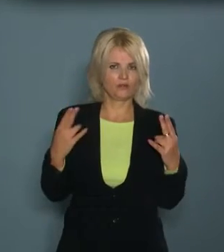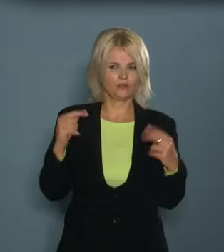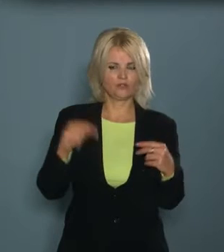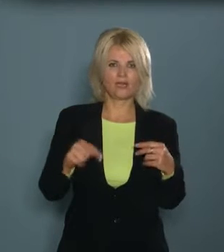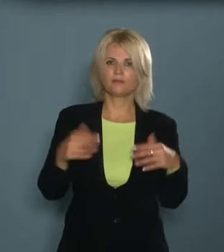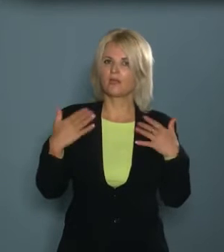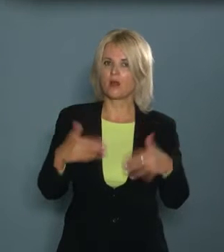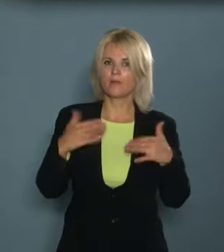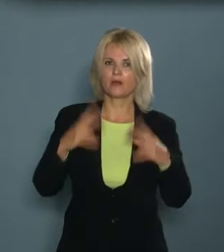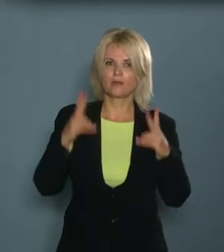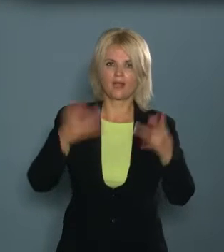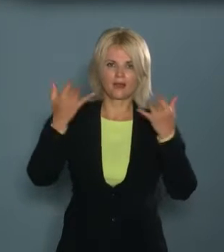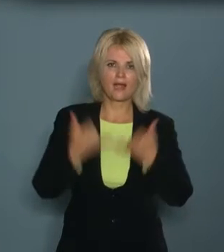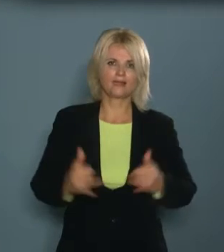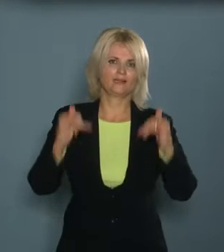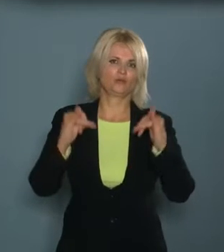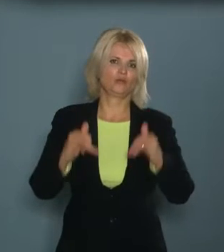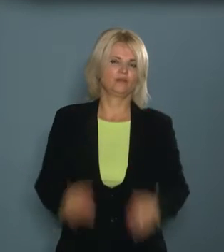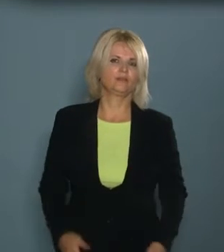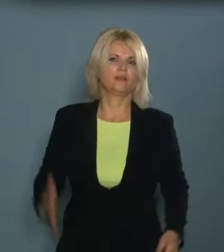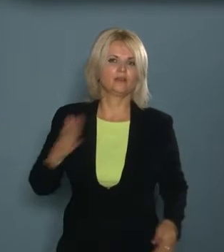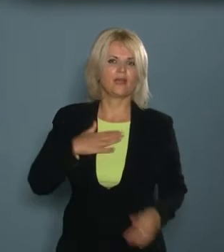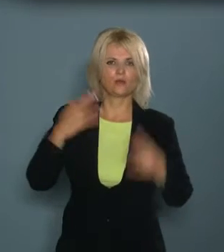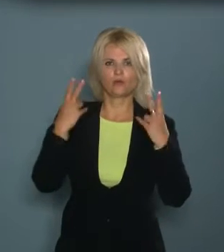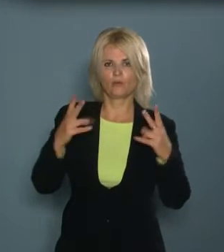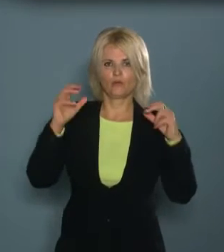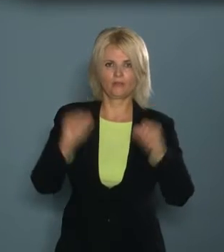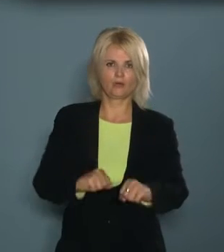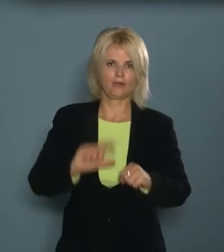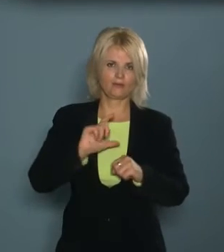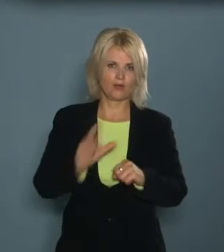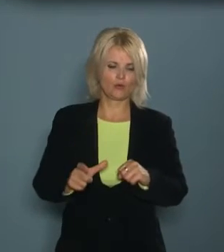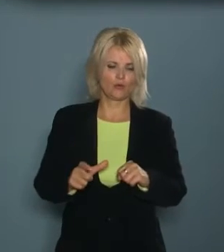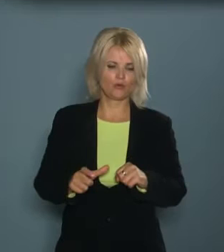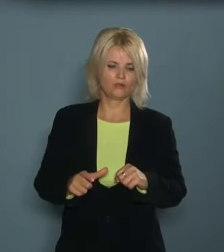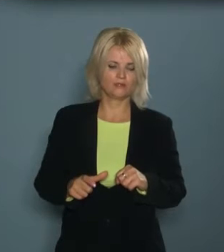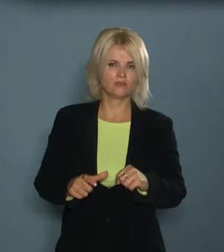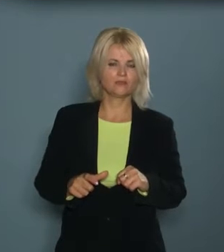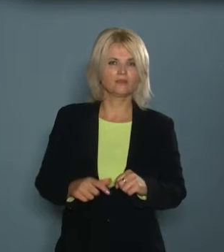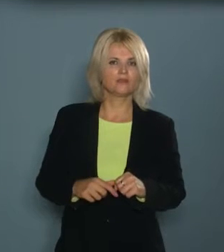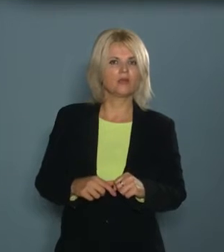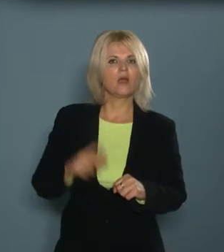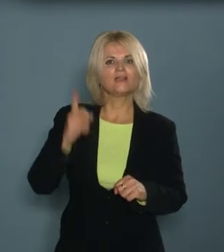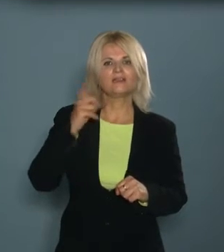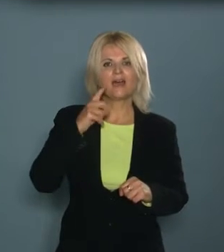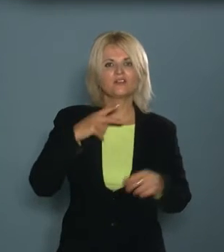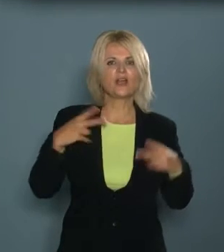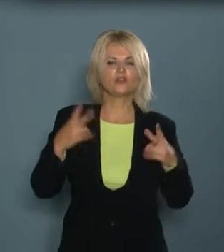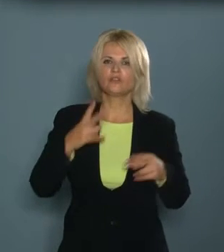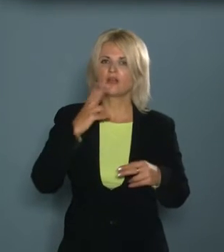ez minél előbb el kéne, hogy induljon, mert hát nekünk nagyon komoly problémát okoz a Tárcsás utcai és a Veszés